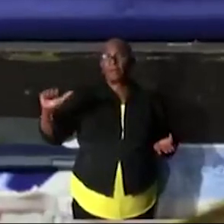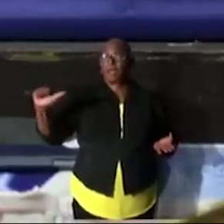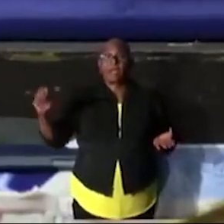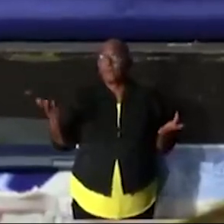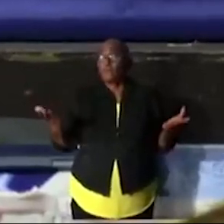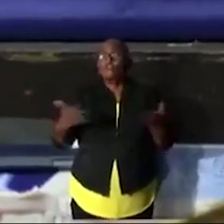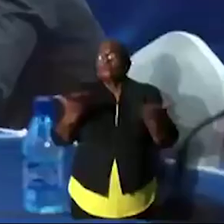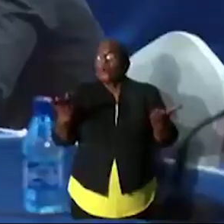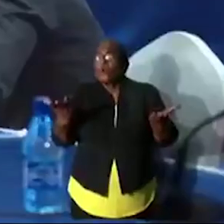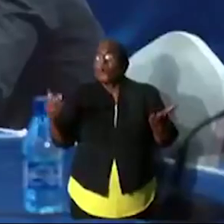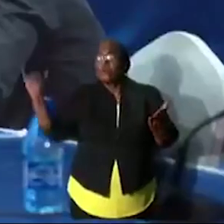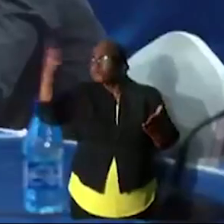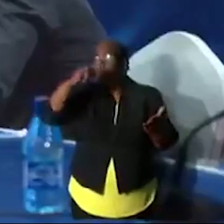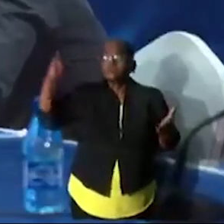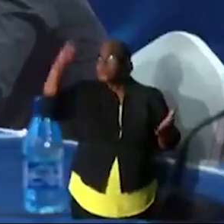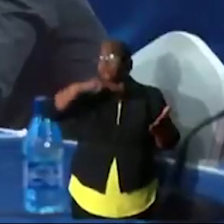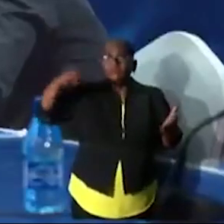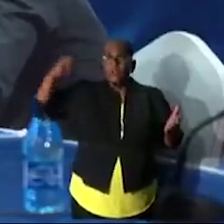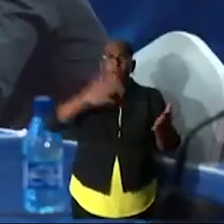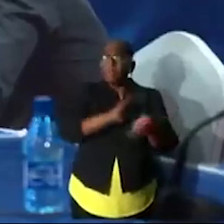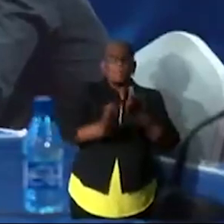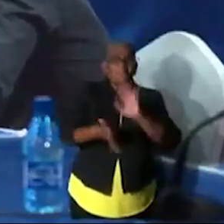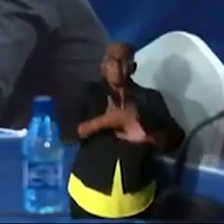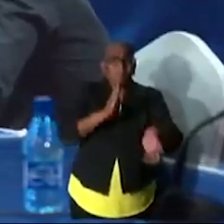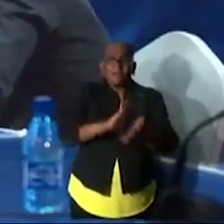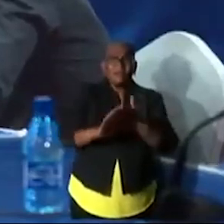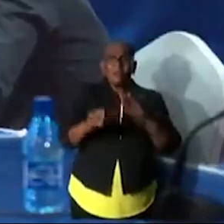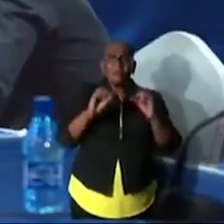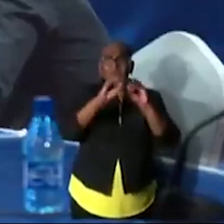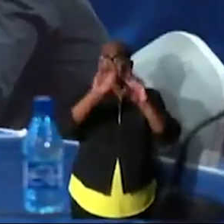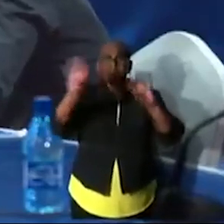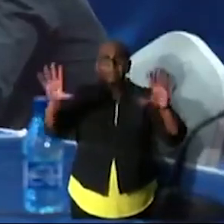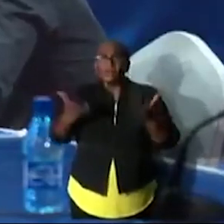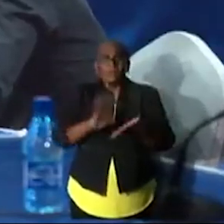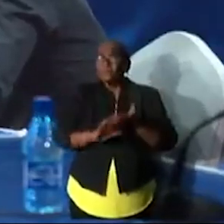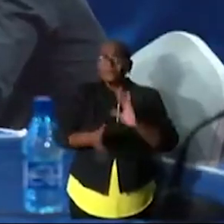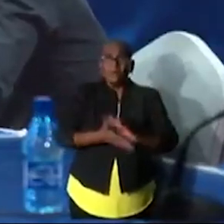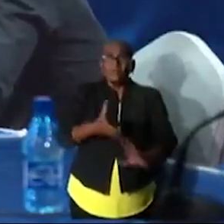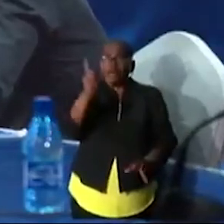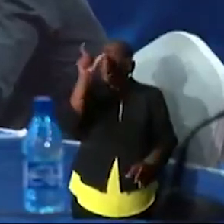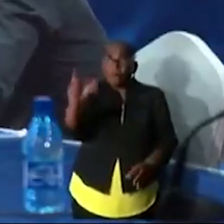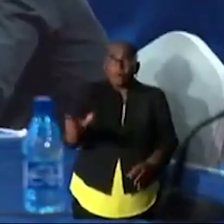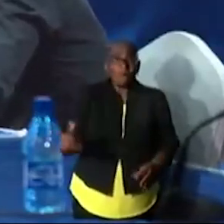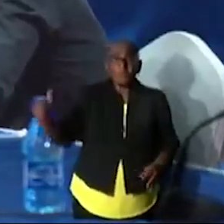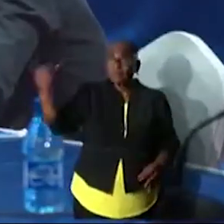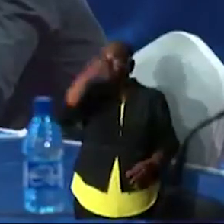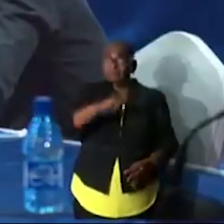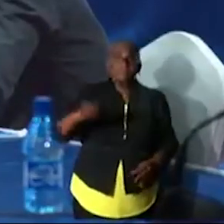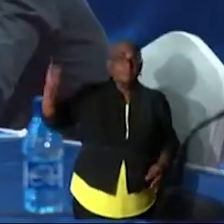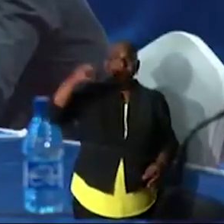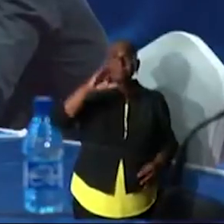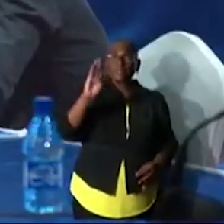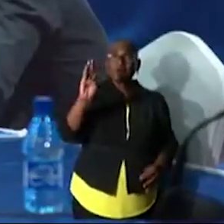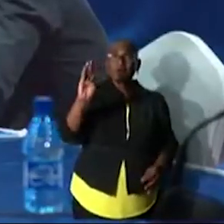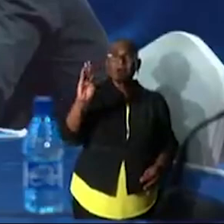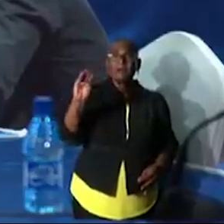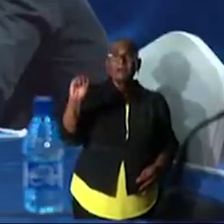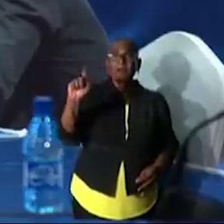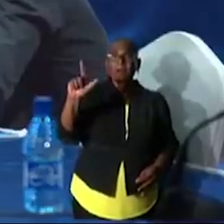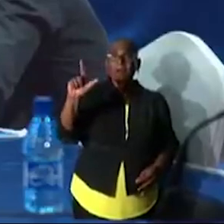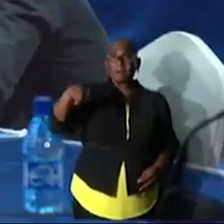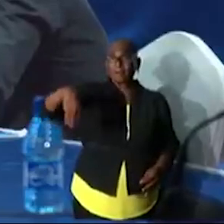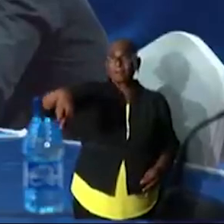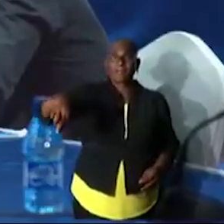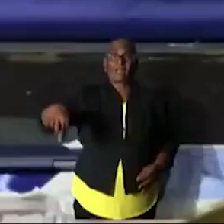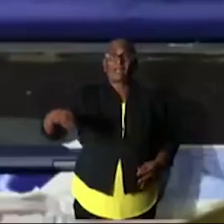zoveel lawaai gemaakt daarover. Het is niet nieuw, dus het is al weken gaande, zo zelf langer dan een maand, dat iedereen die uit